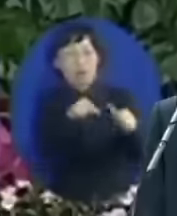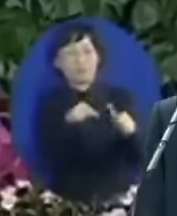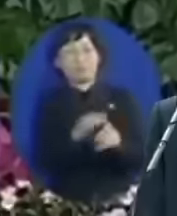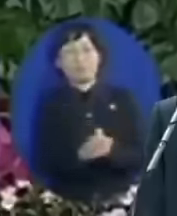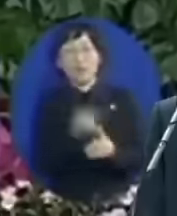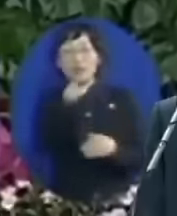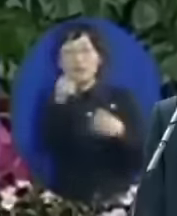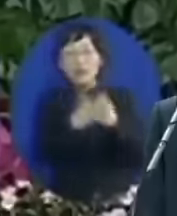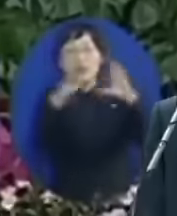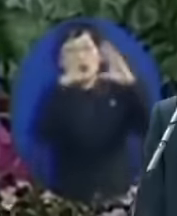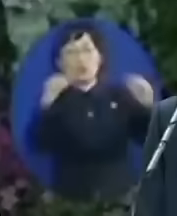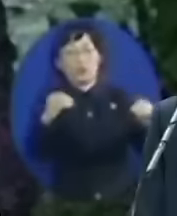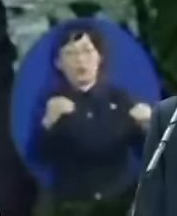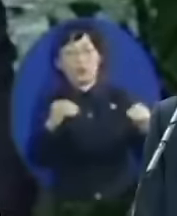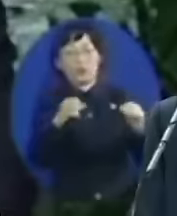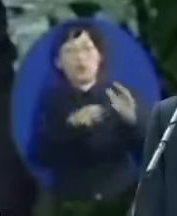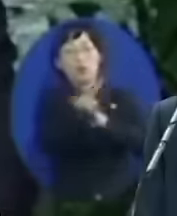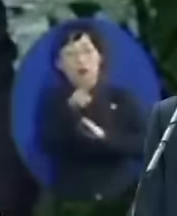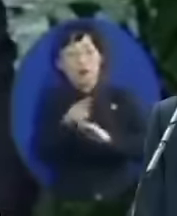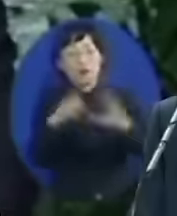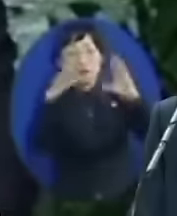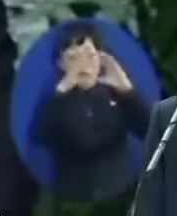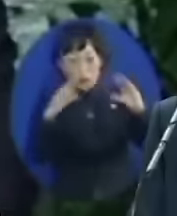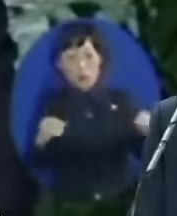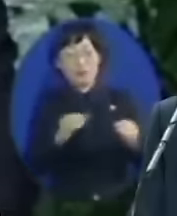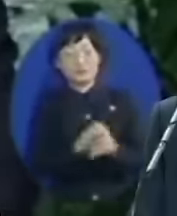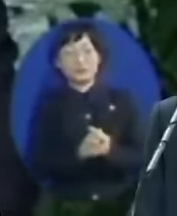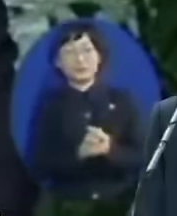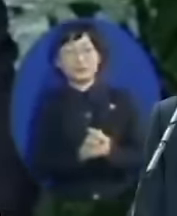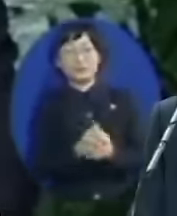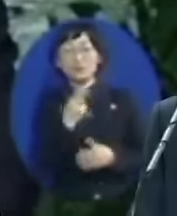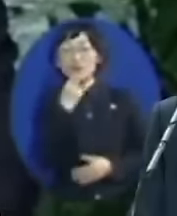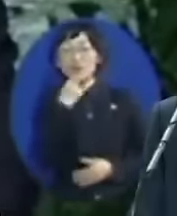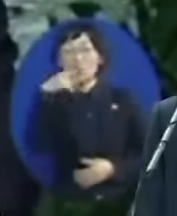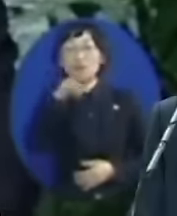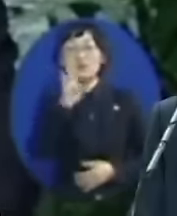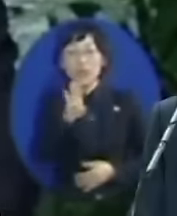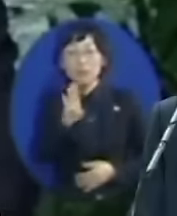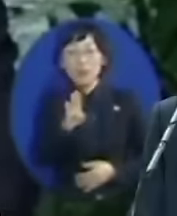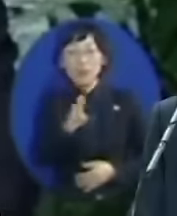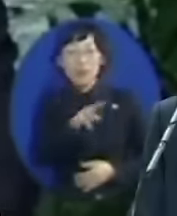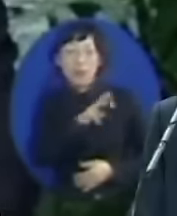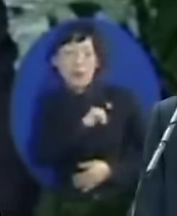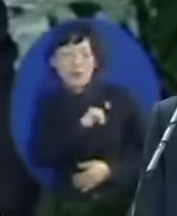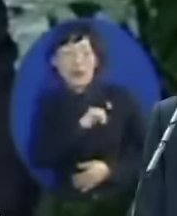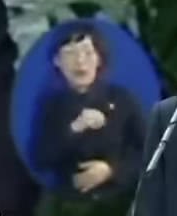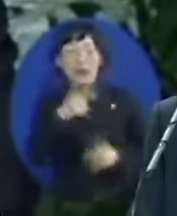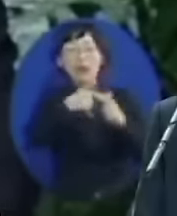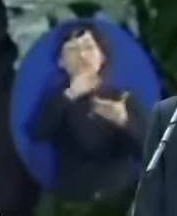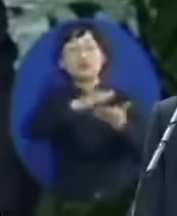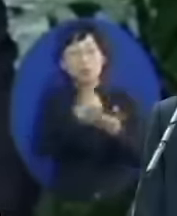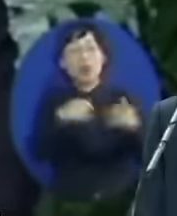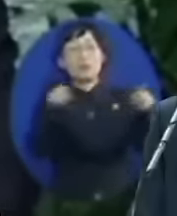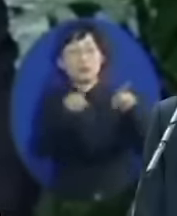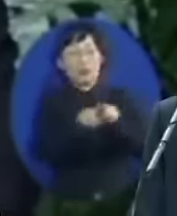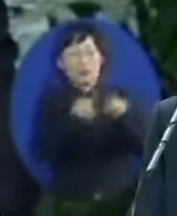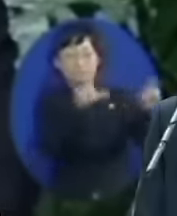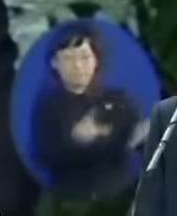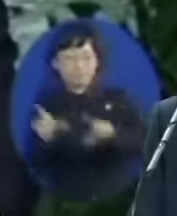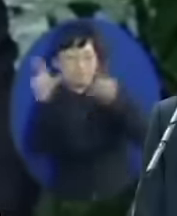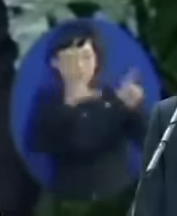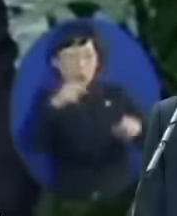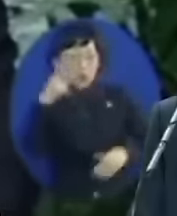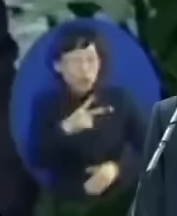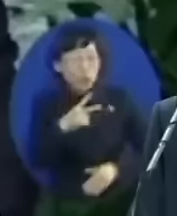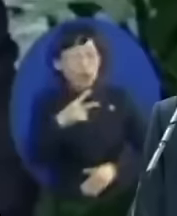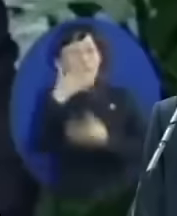그래서 애굽에 내려갔습니다. 애굽에 요셉이 마리아와 예수 그리스도와 함께 생활했는데 또